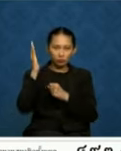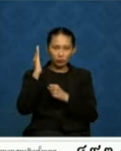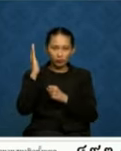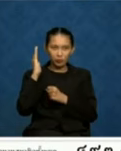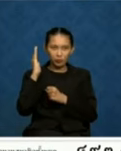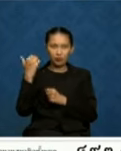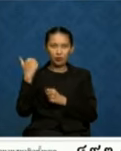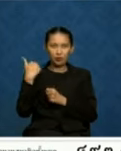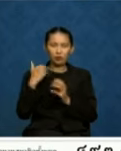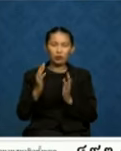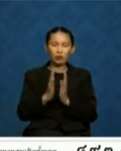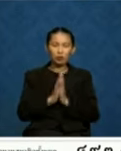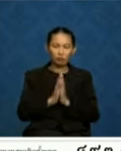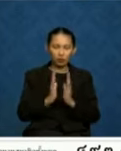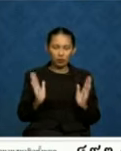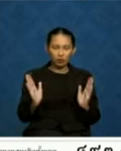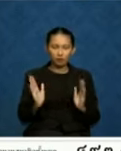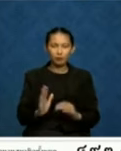ข้อมูลที่เป็นประโยชน์ครับขอบพระคุณครับ